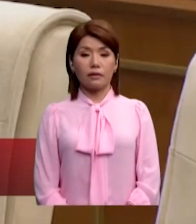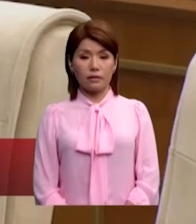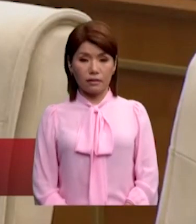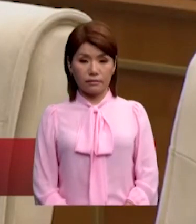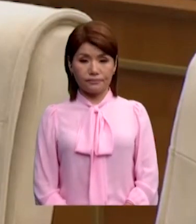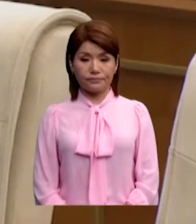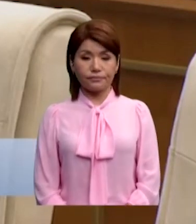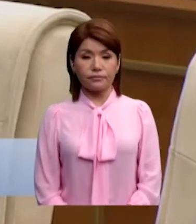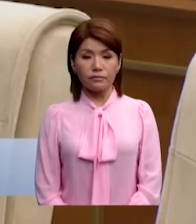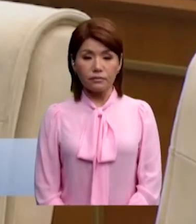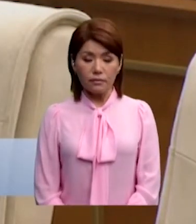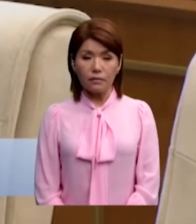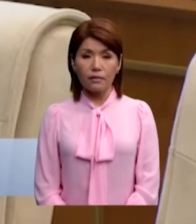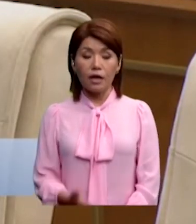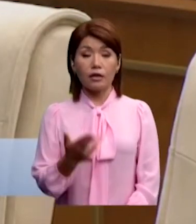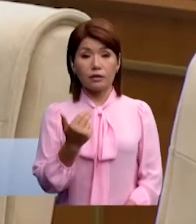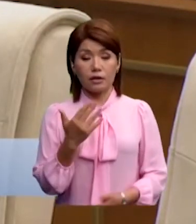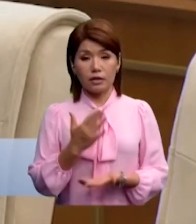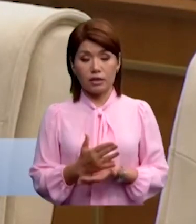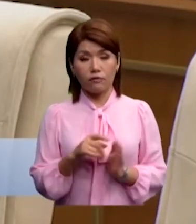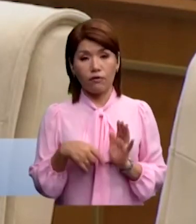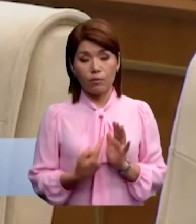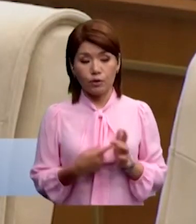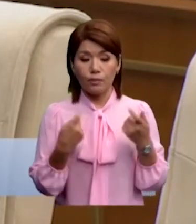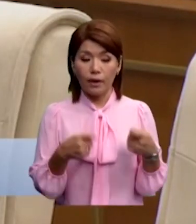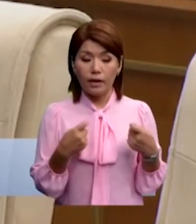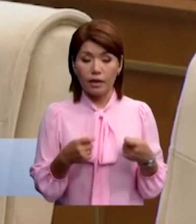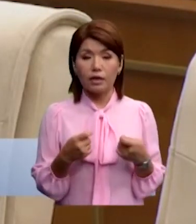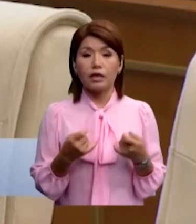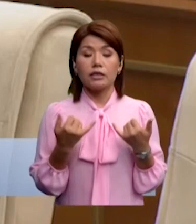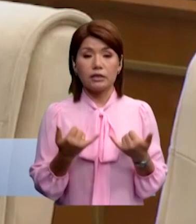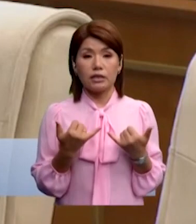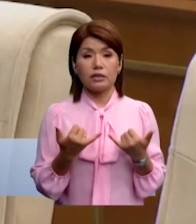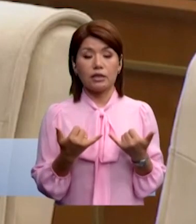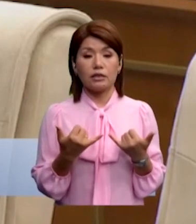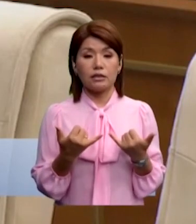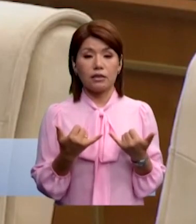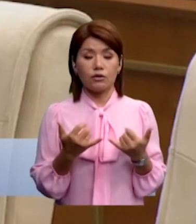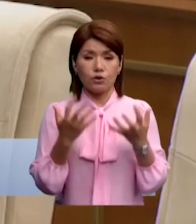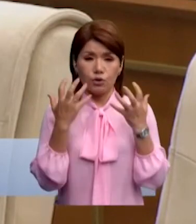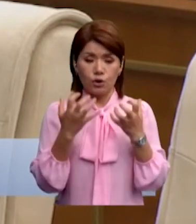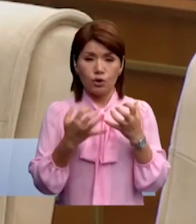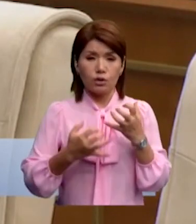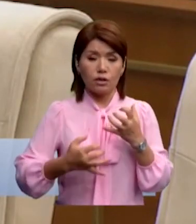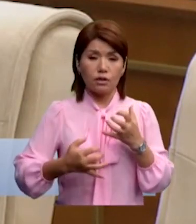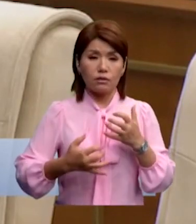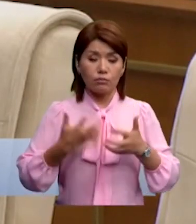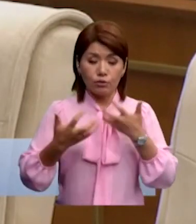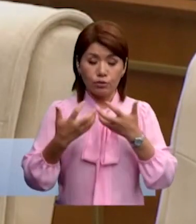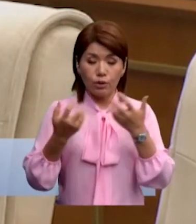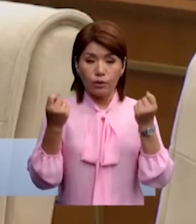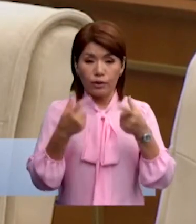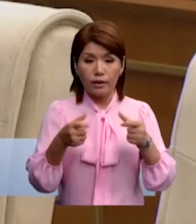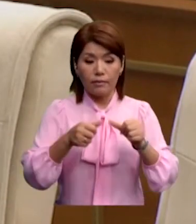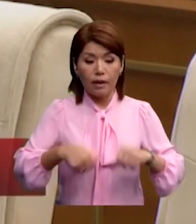Конечно, есть вопросы по рынкам. Но вы знаете, уважаемый депутат, мы сейчас по Алтын-Орде очень серьезно разбираемся. Мониторинговая